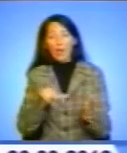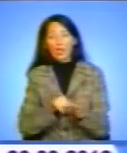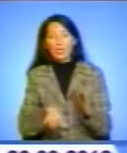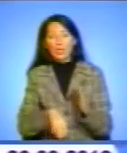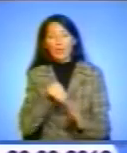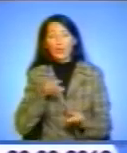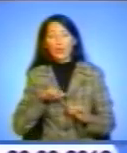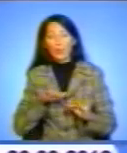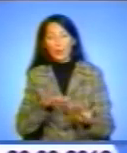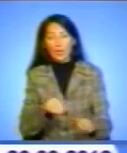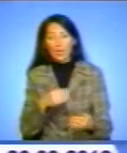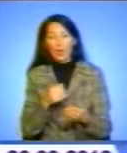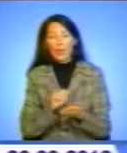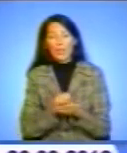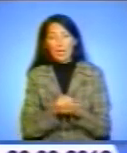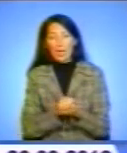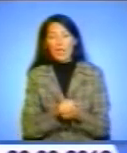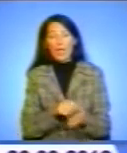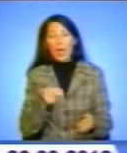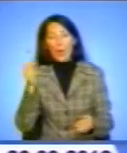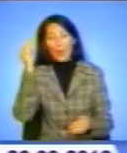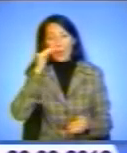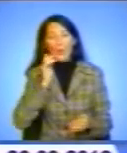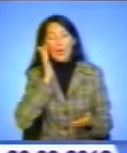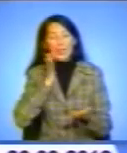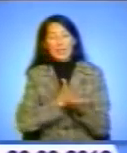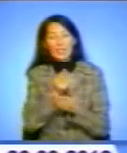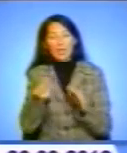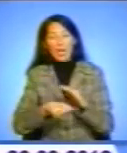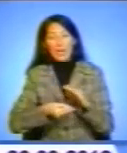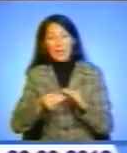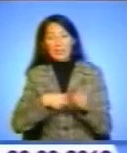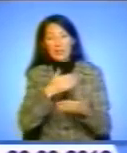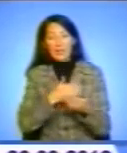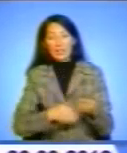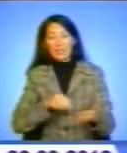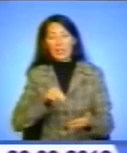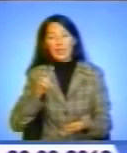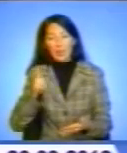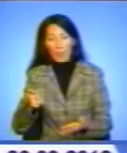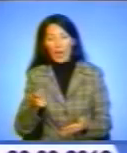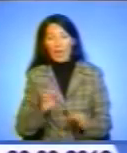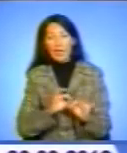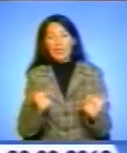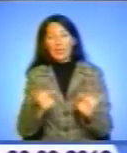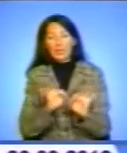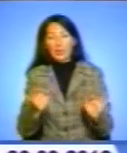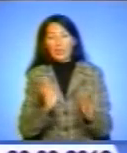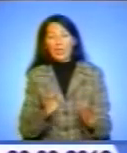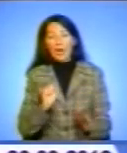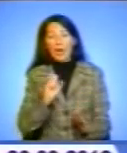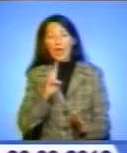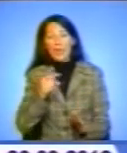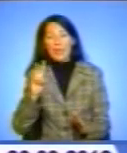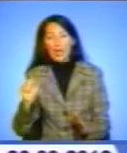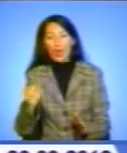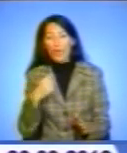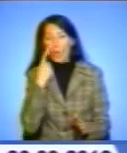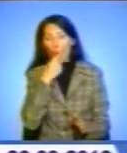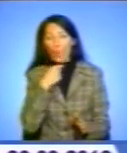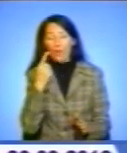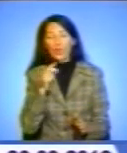процесу. Матеріали політичної агітації на каналі ТТБ транслюються лише в аналоговому мовленні. У цифровому